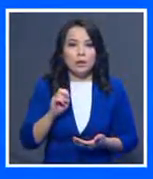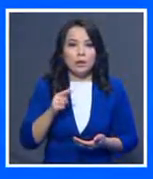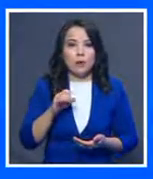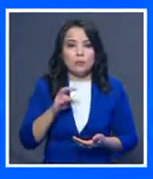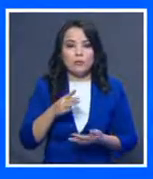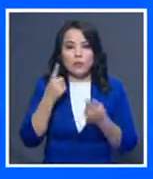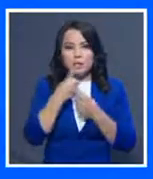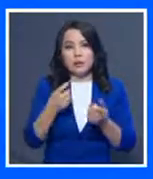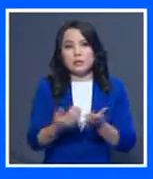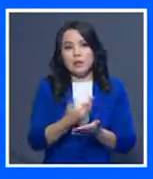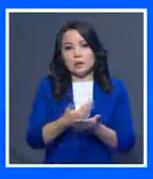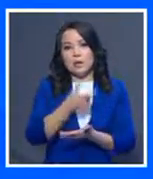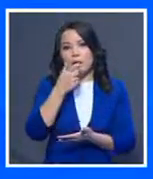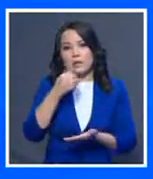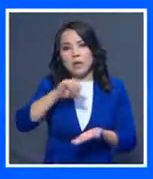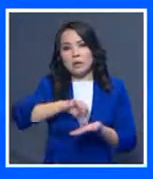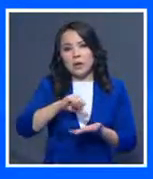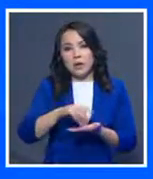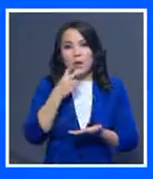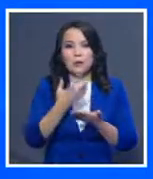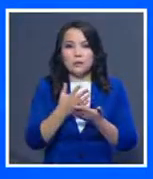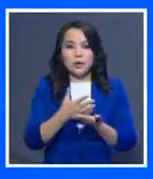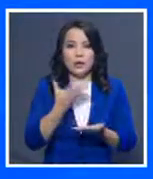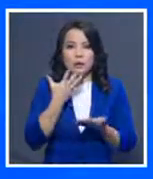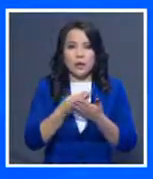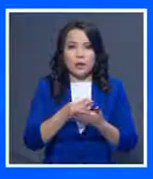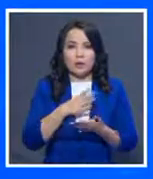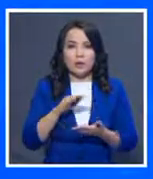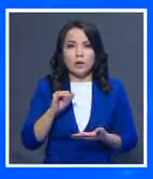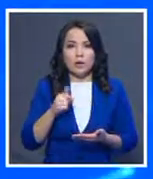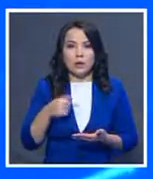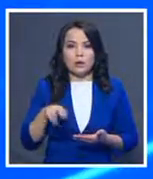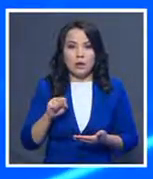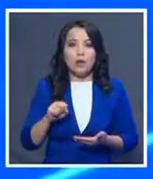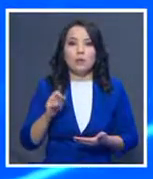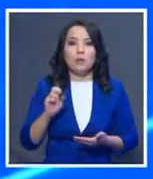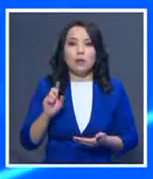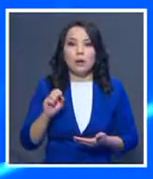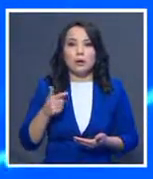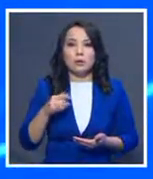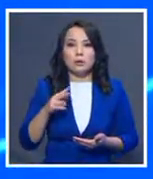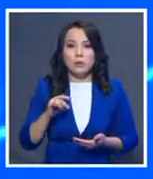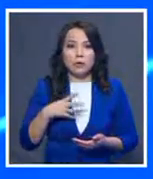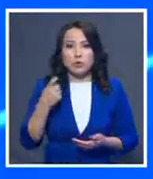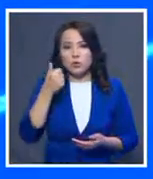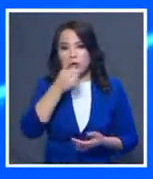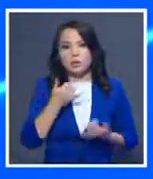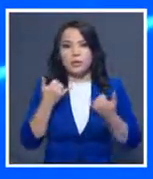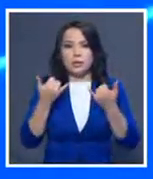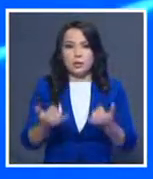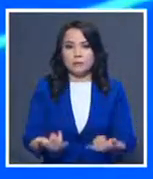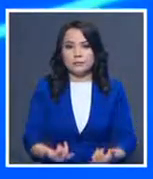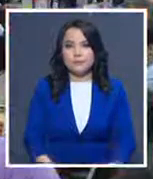Көлемді еңбек халық этнографиясының көрнекті өкілі Жағда Бабалықұлының 100 жылдығына арналған.